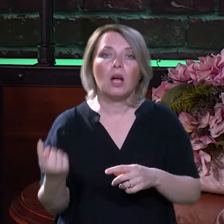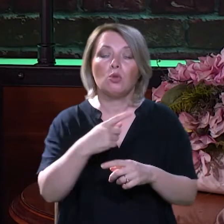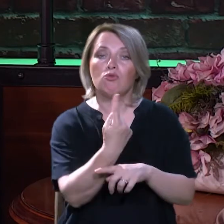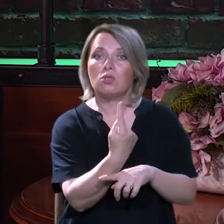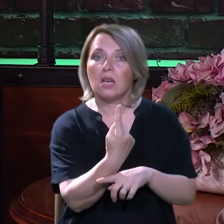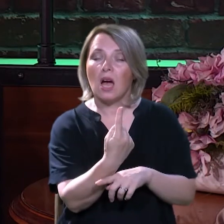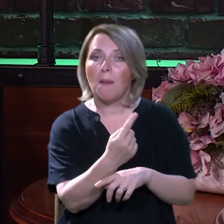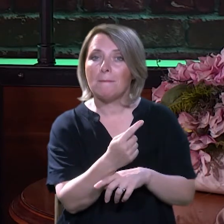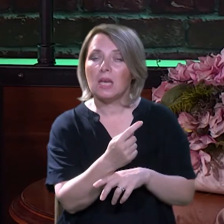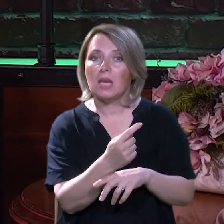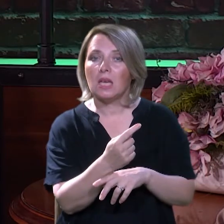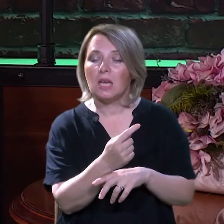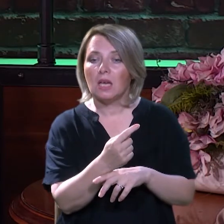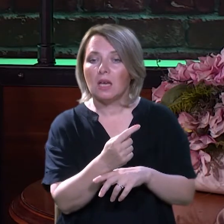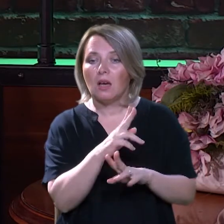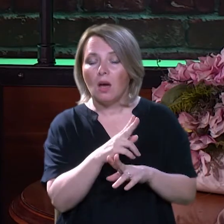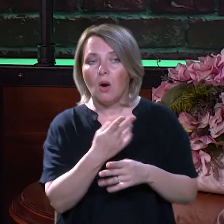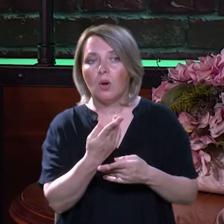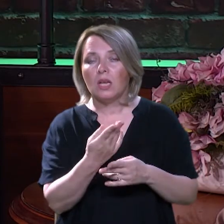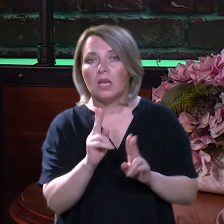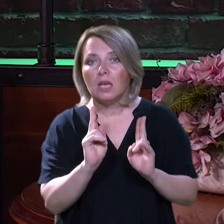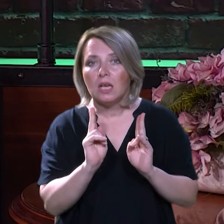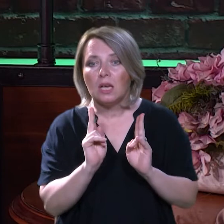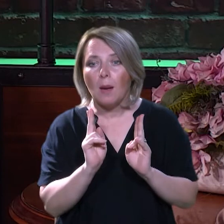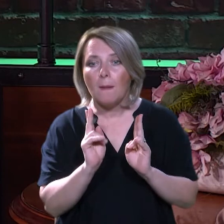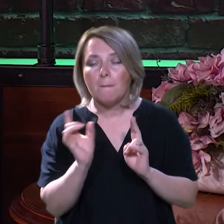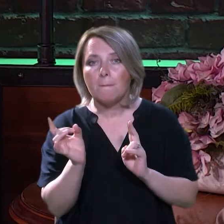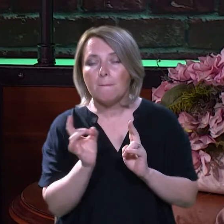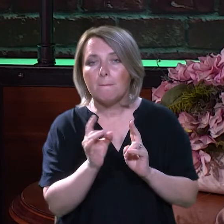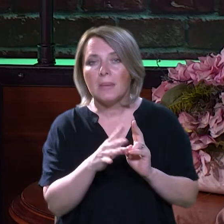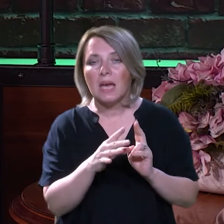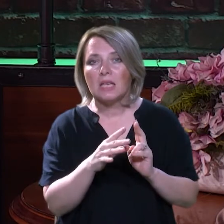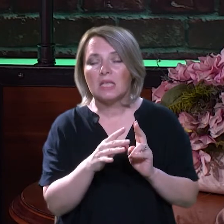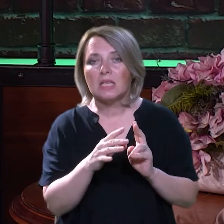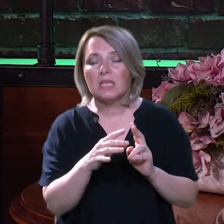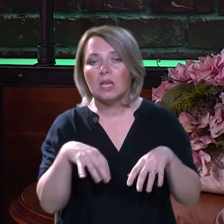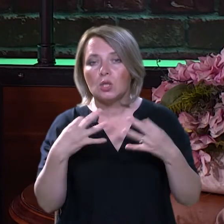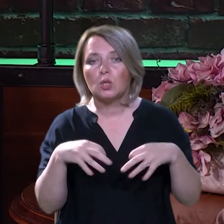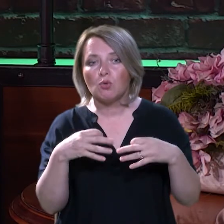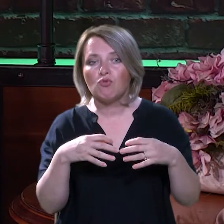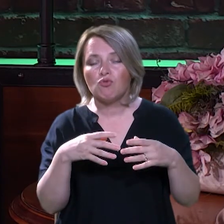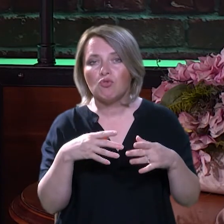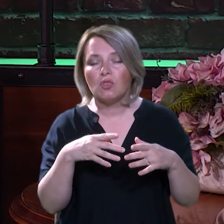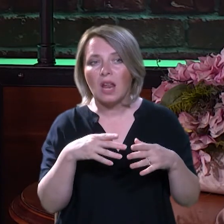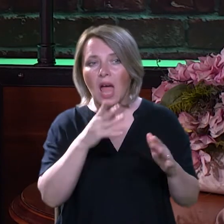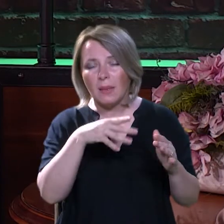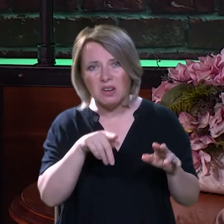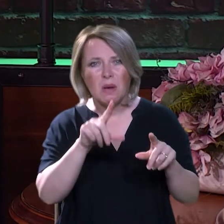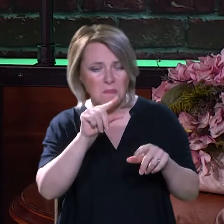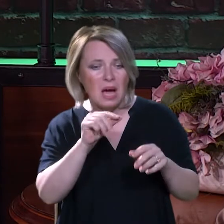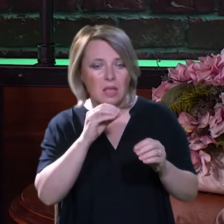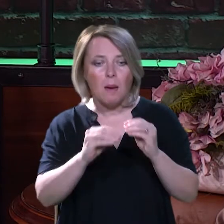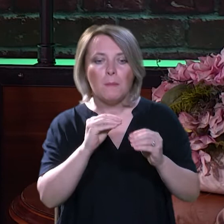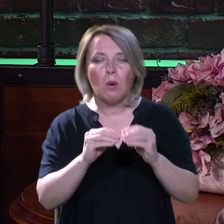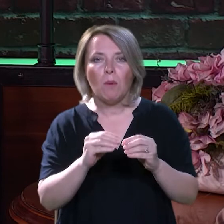imaju onako naoko, laički rečeno, bez ikakve analize stručne, ali možda manje neke probleme i